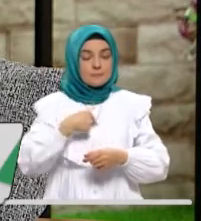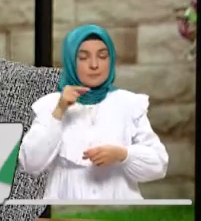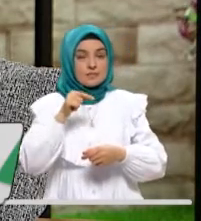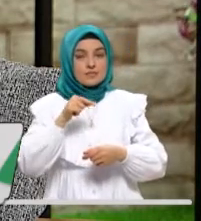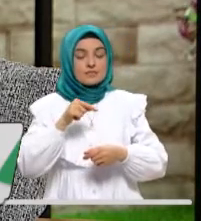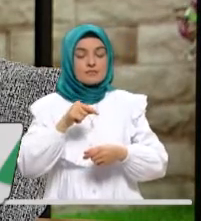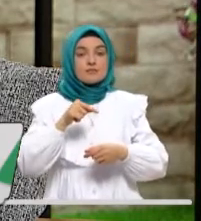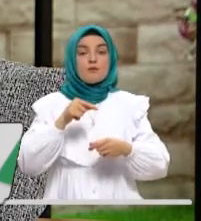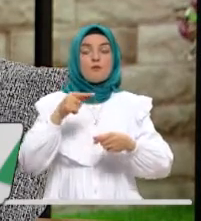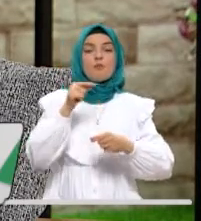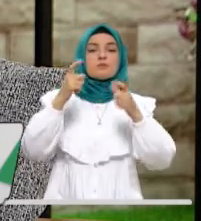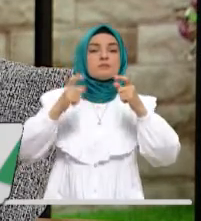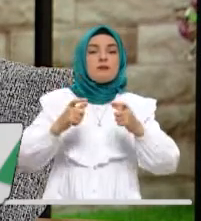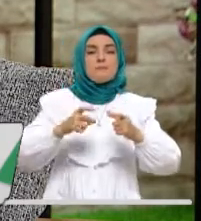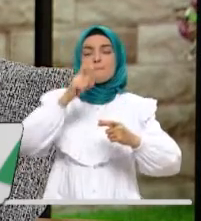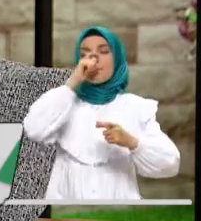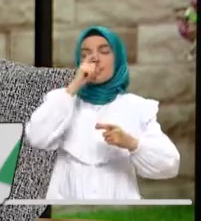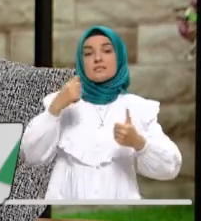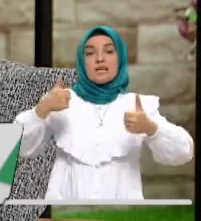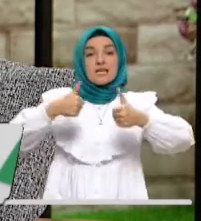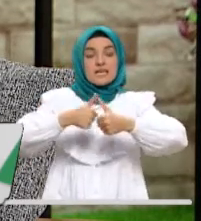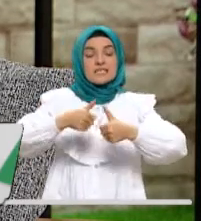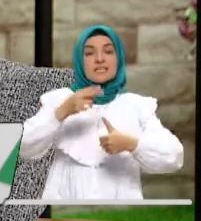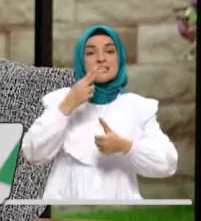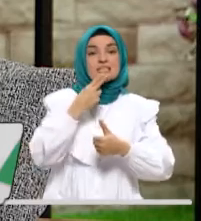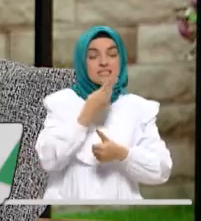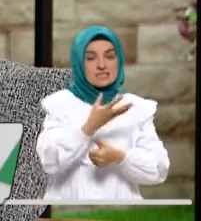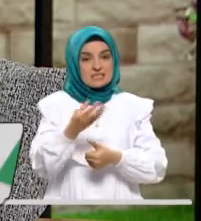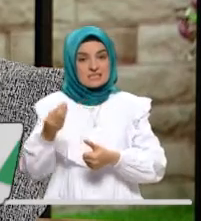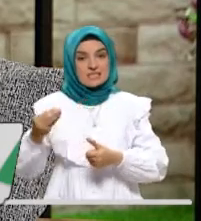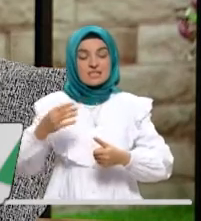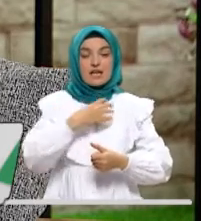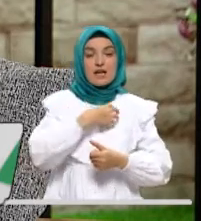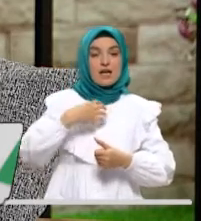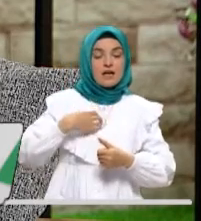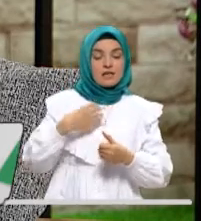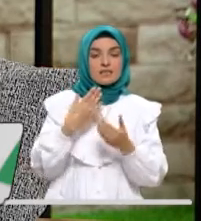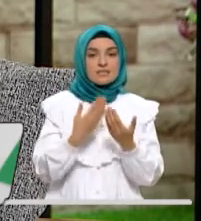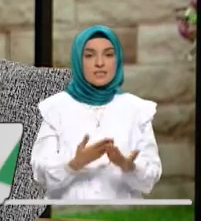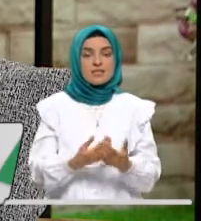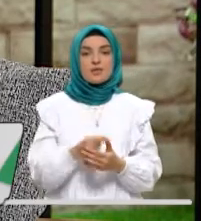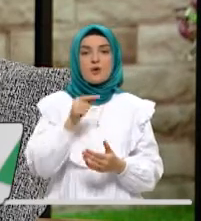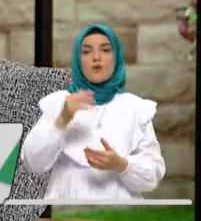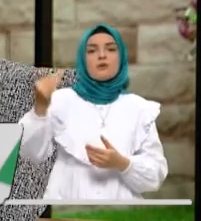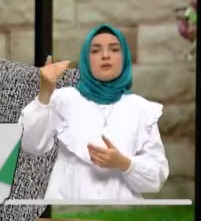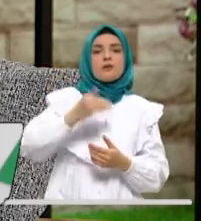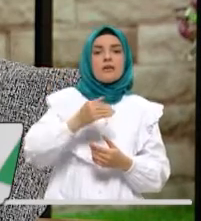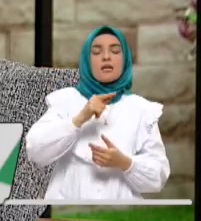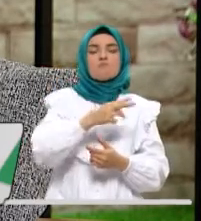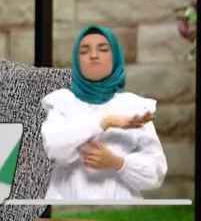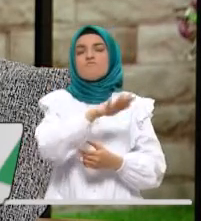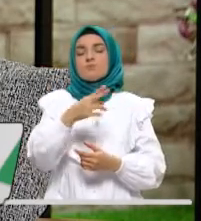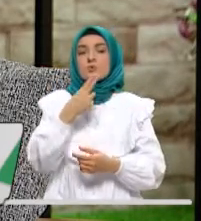harem dairesinde padişahın eşleri, padişahın kızları. Anneleri zaten eğitimden geçiyor ama oraya gelen cariyeler her biri bir